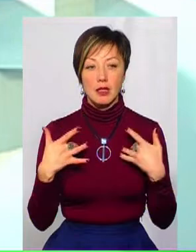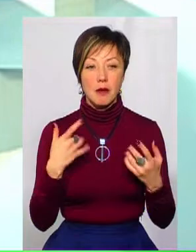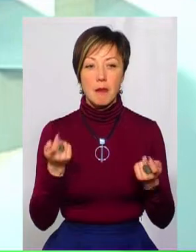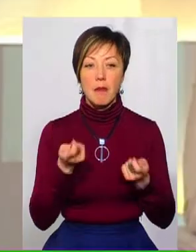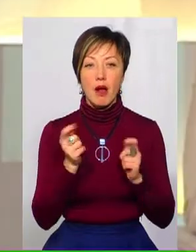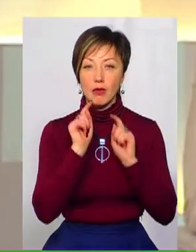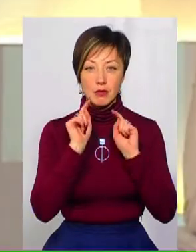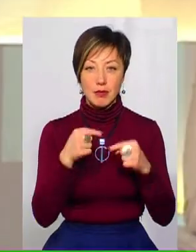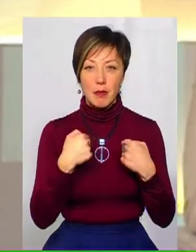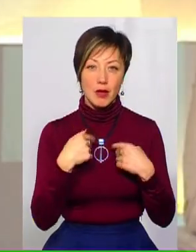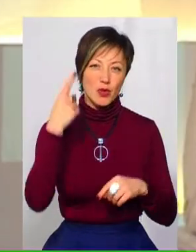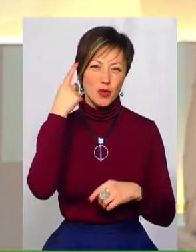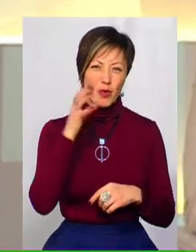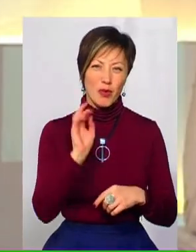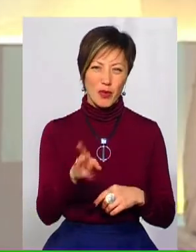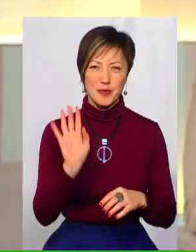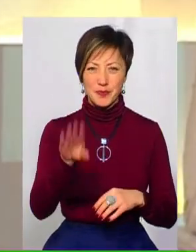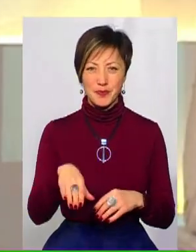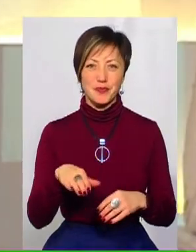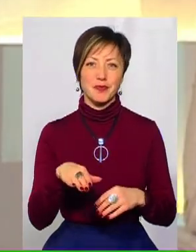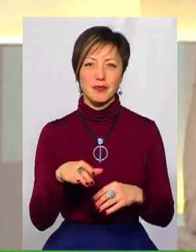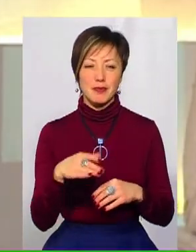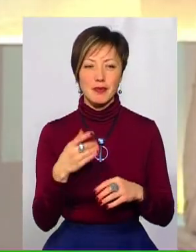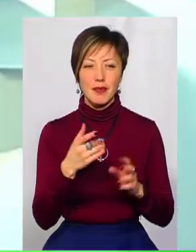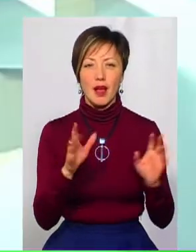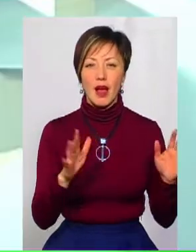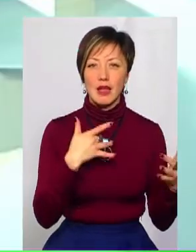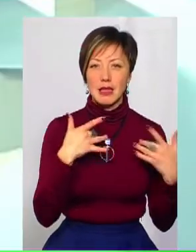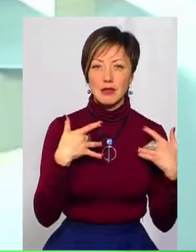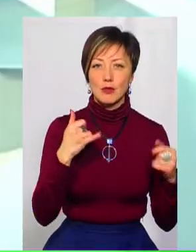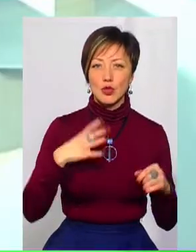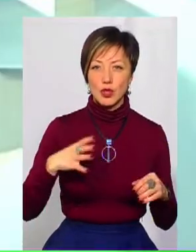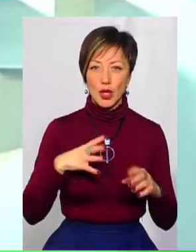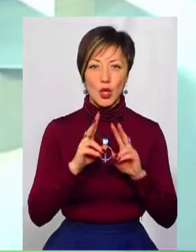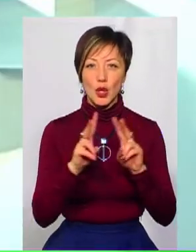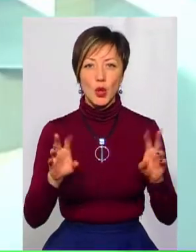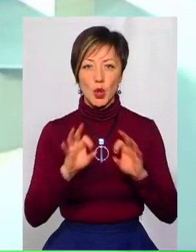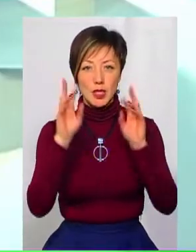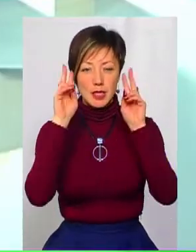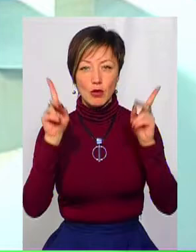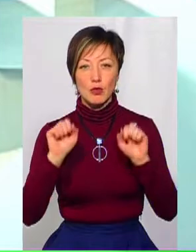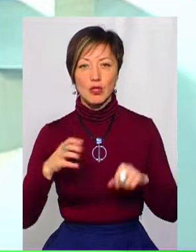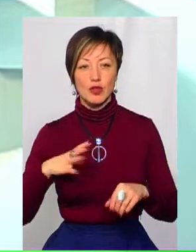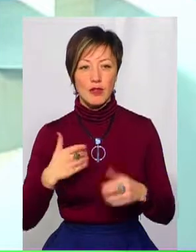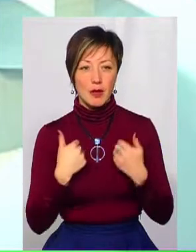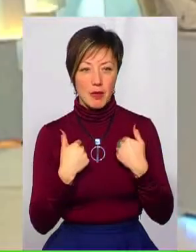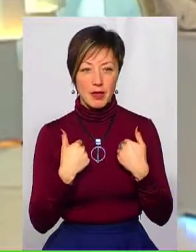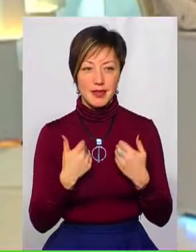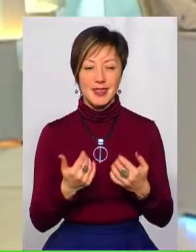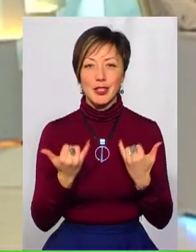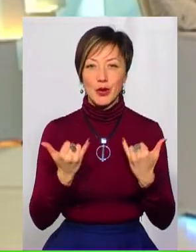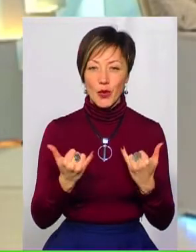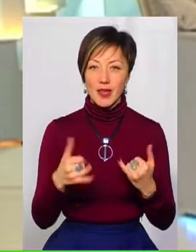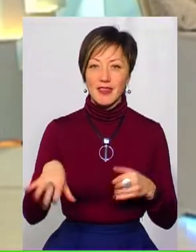ставить ставки на мене. Всі думають, ну окей, там від одних артистів можна вже щось очікувати, ніхто не знає, що можна очікувати від мене. Але сьогодні